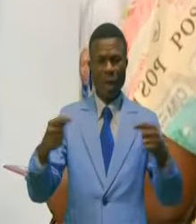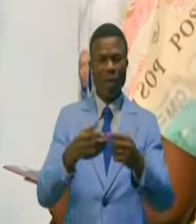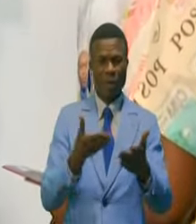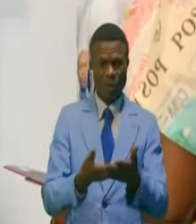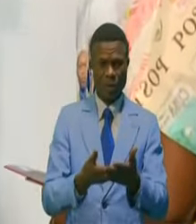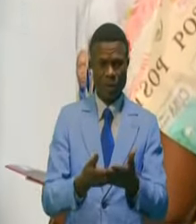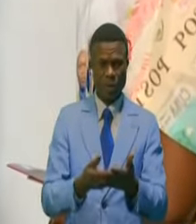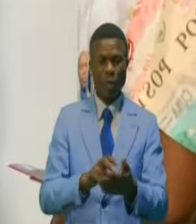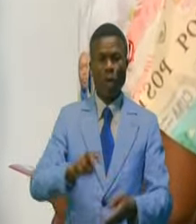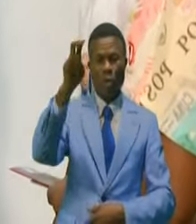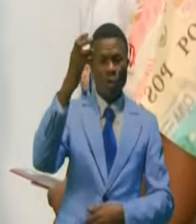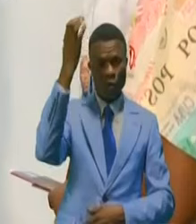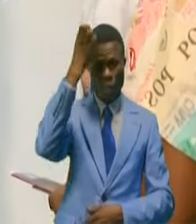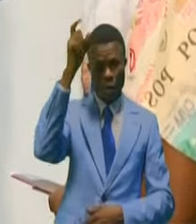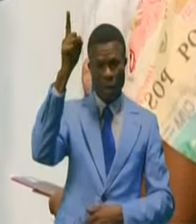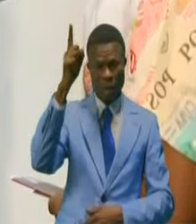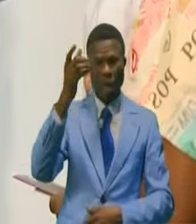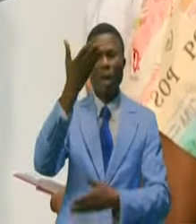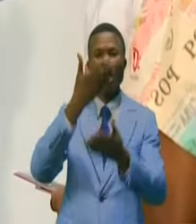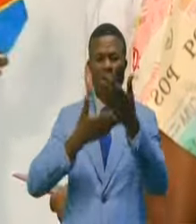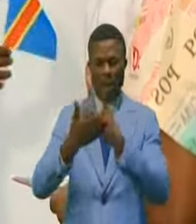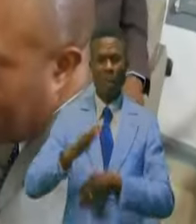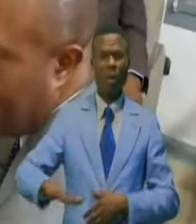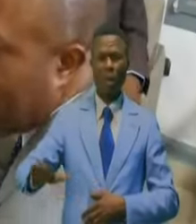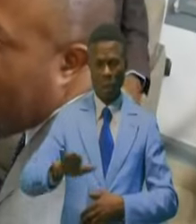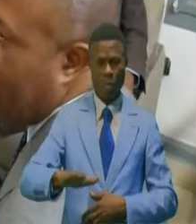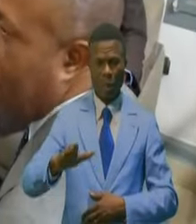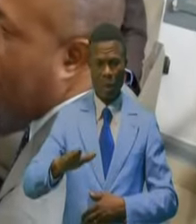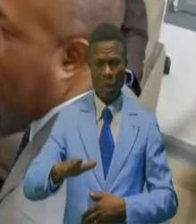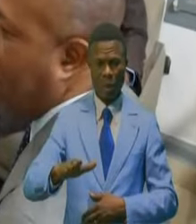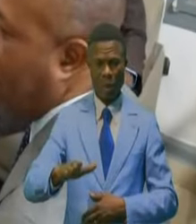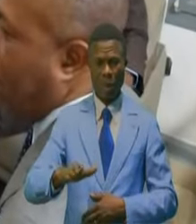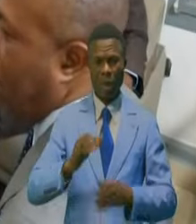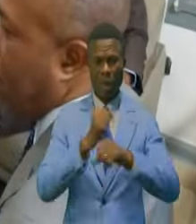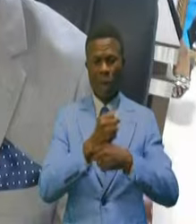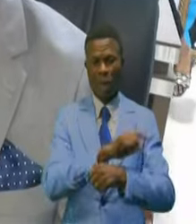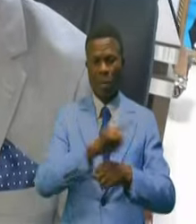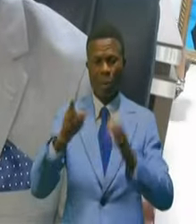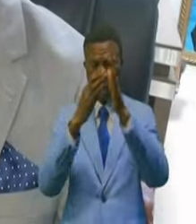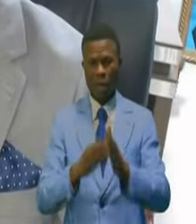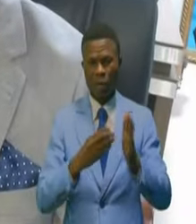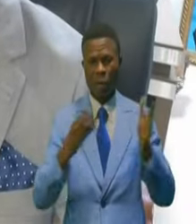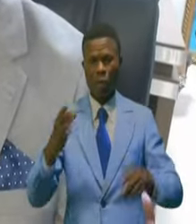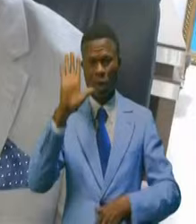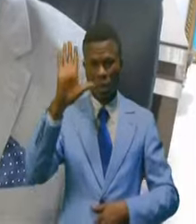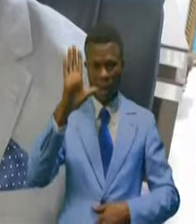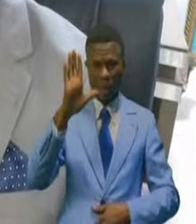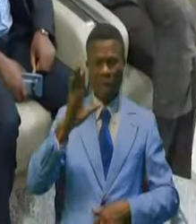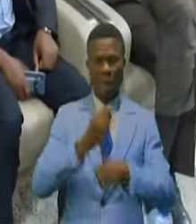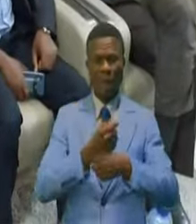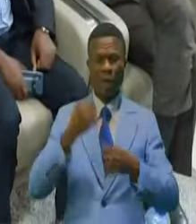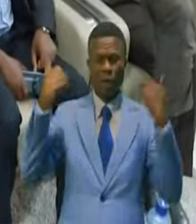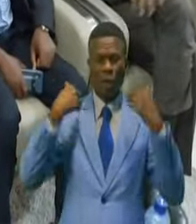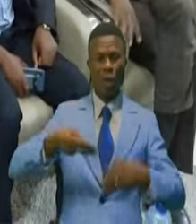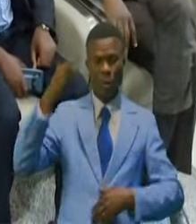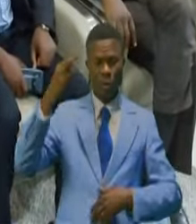Et vous allez à l'étranger, vous allez représenter le pays. Créé en 1975, l'ISIPA a formé plusieurs cadres à travers le pays.